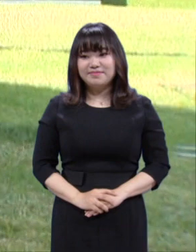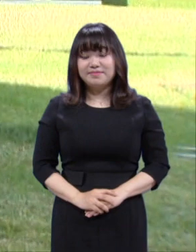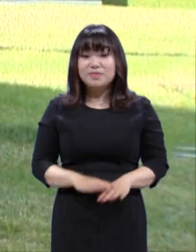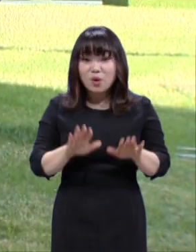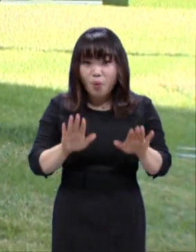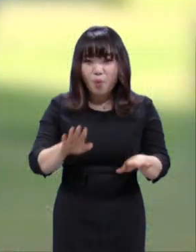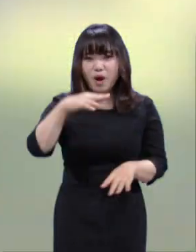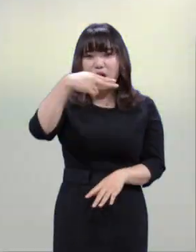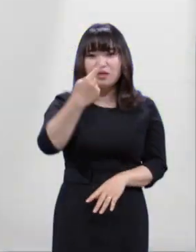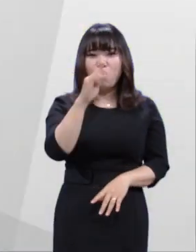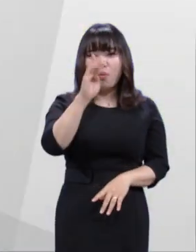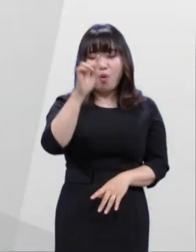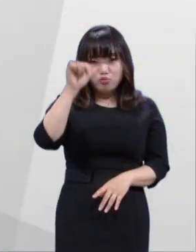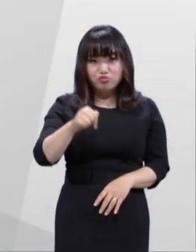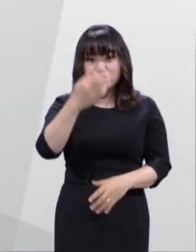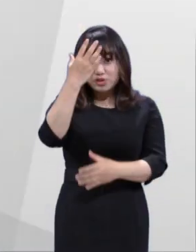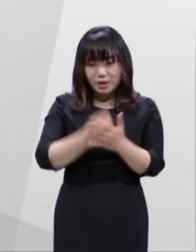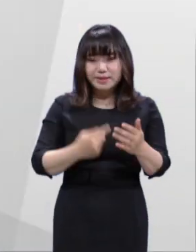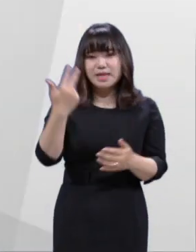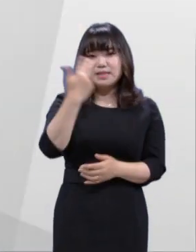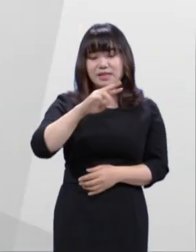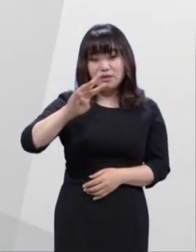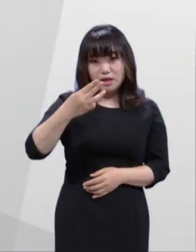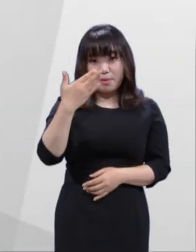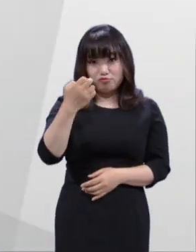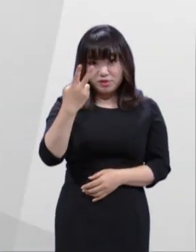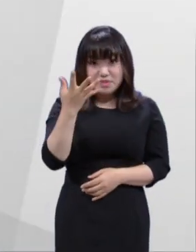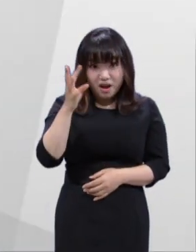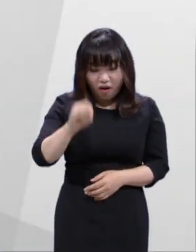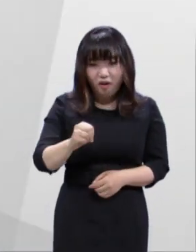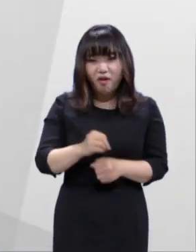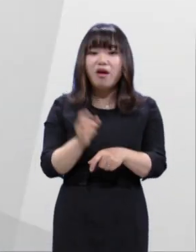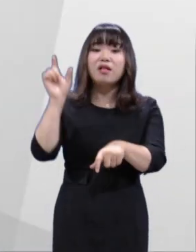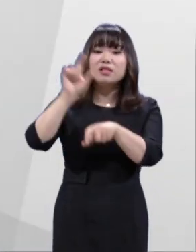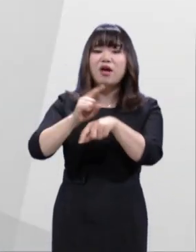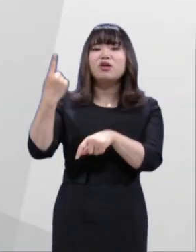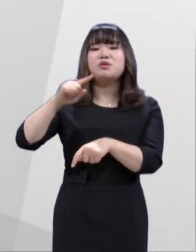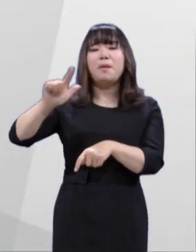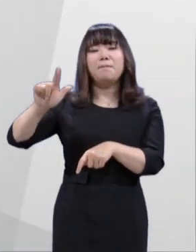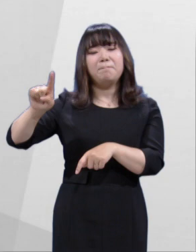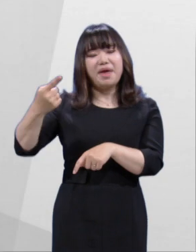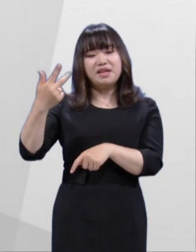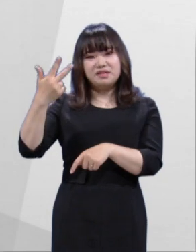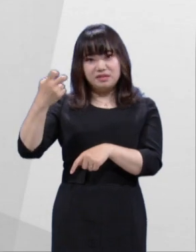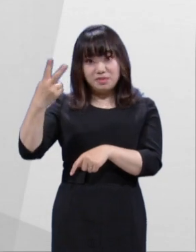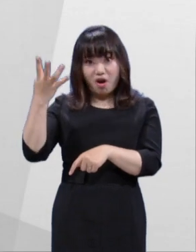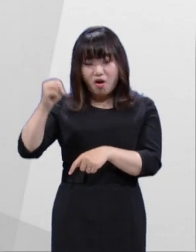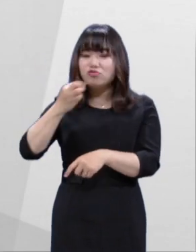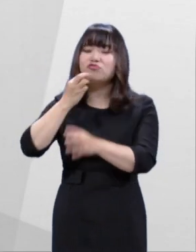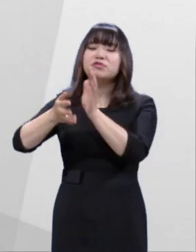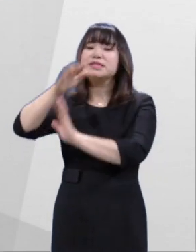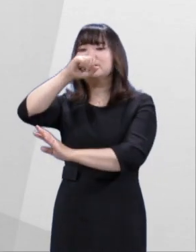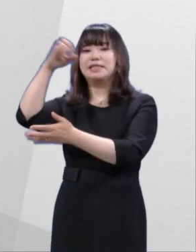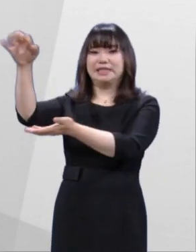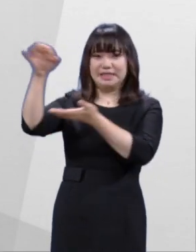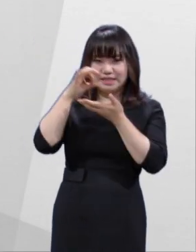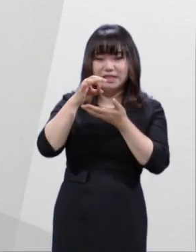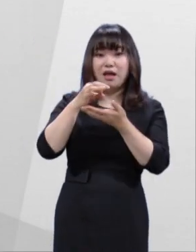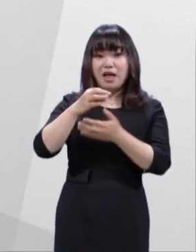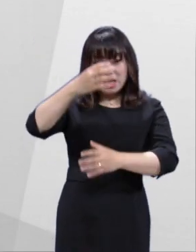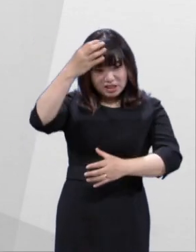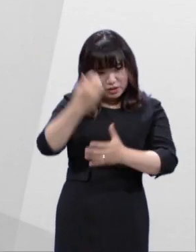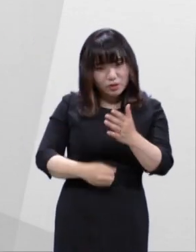올해 도봉구 전체 예산은 7,392억, 여기에 1,177억은 서울시 예산으로 도봉구